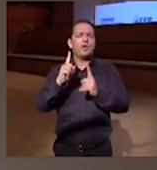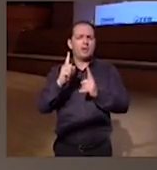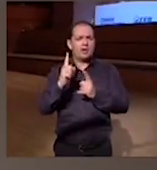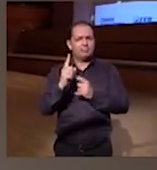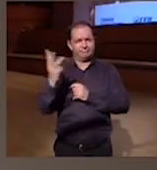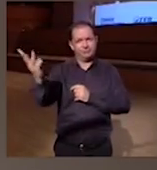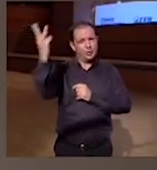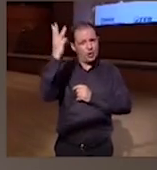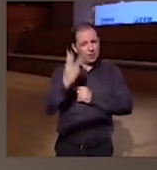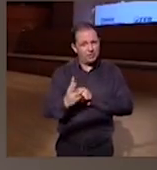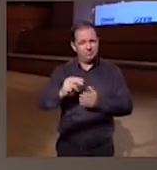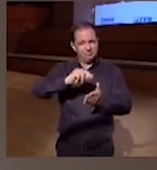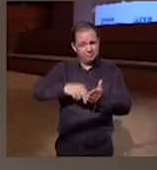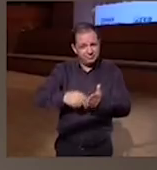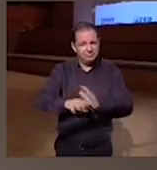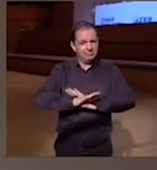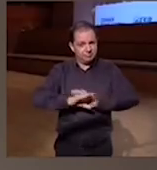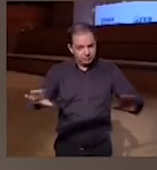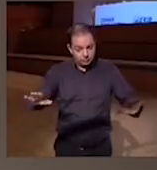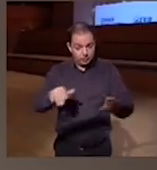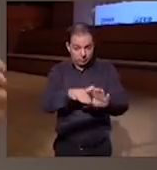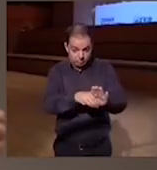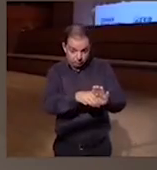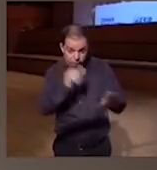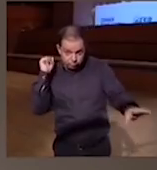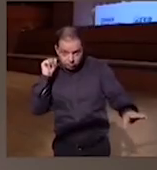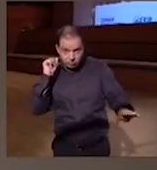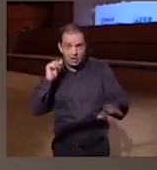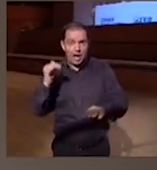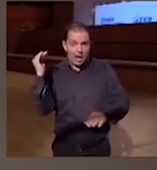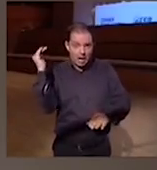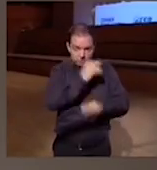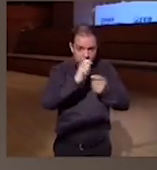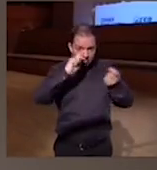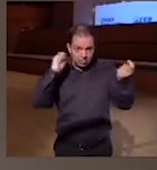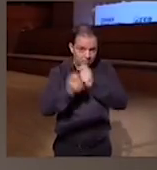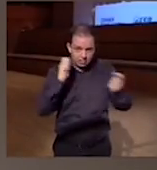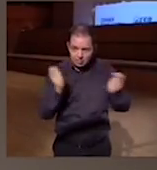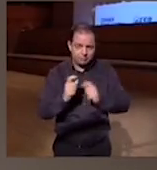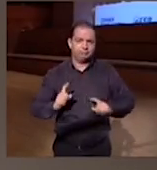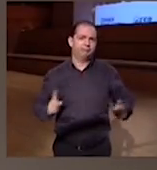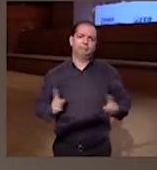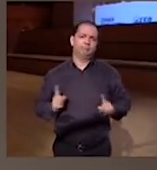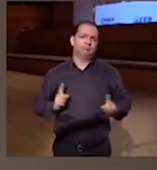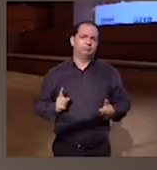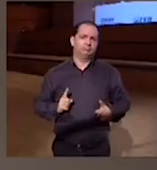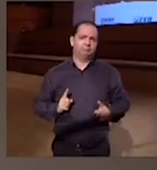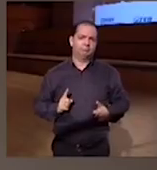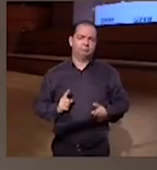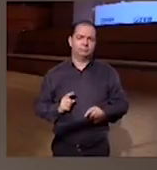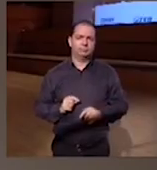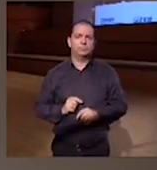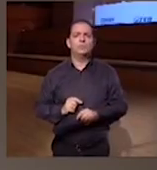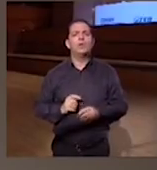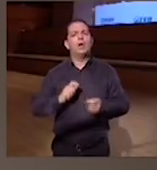αυτά δεν θα τα αλλάξει όλα στη ζωή μας απότομα και θεαματικά. Αλλά οι